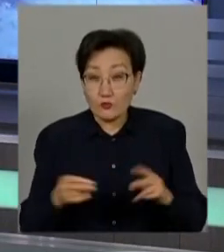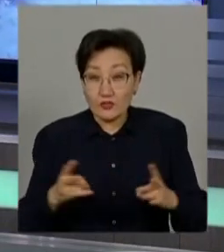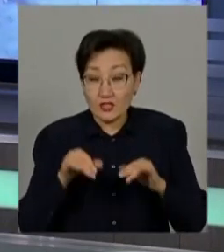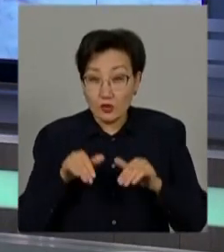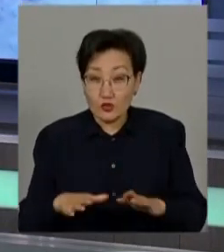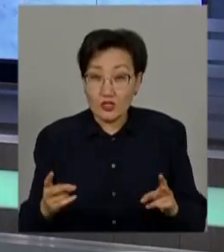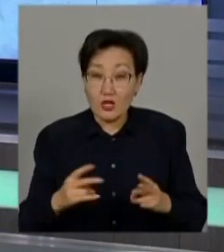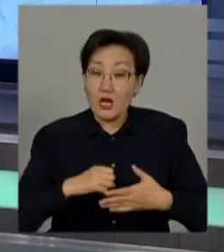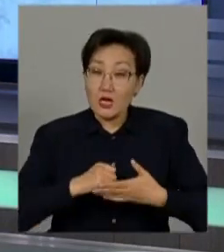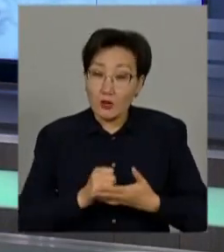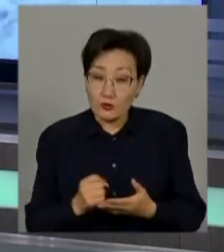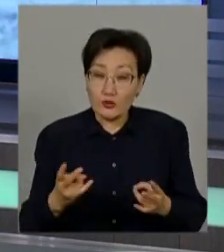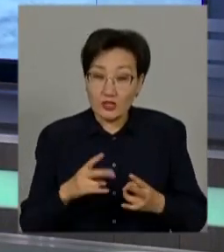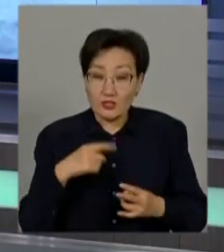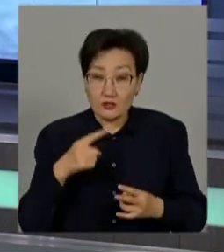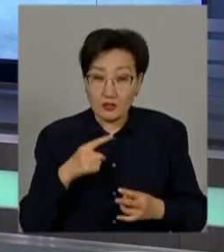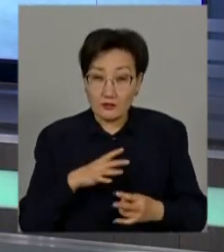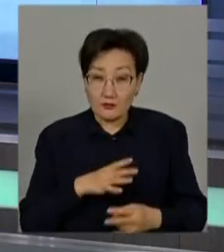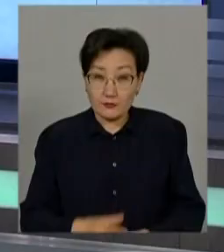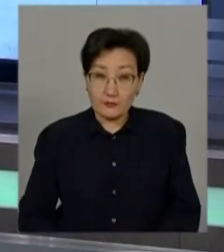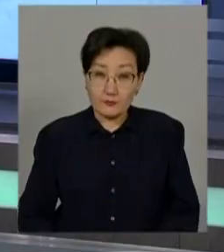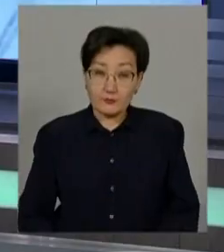шешім қабылдау керектігін алға тартты.